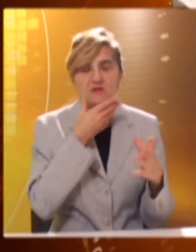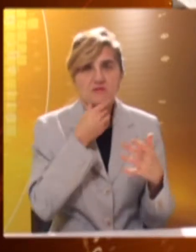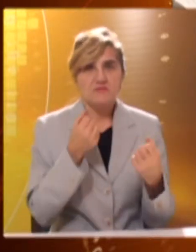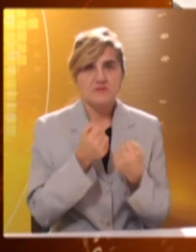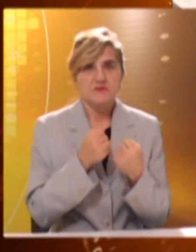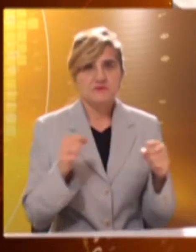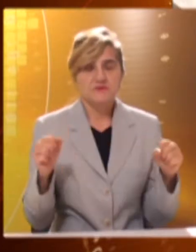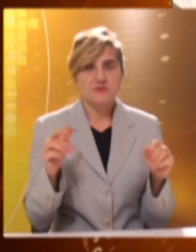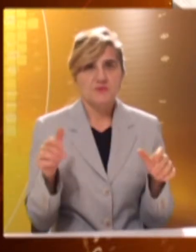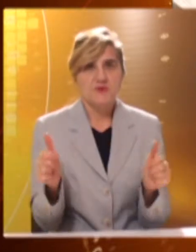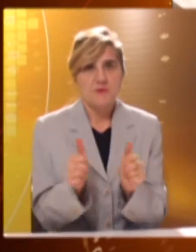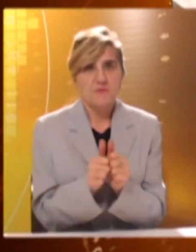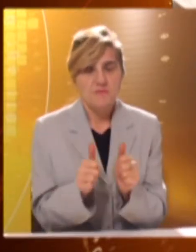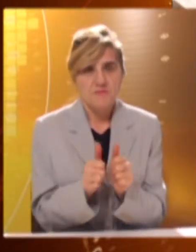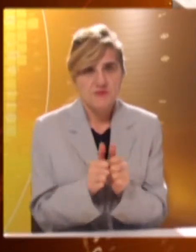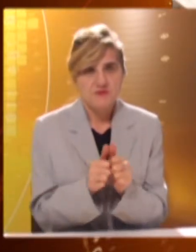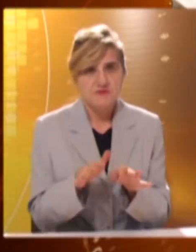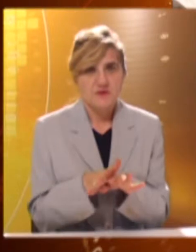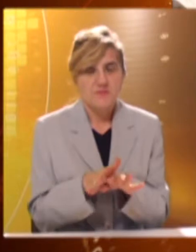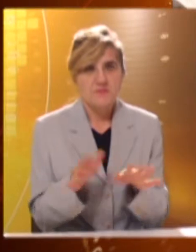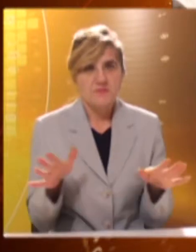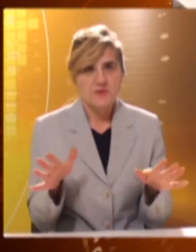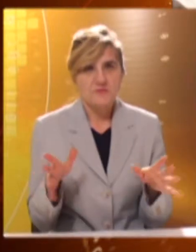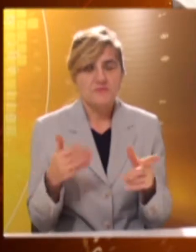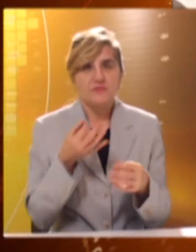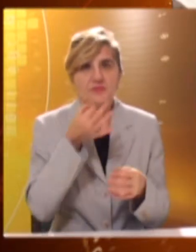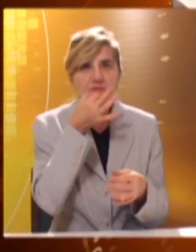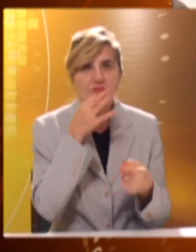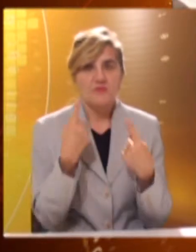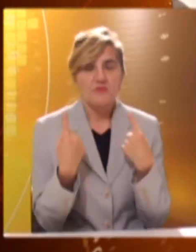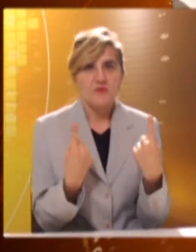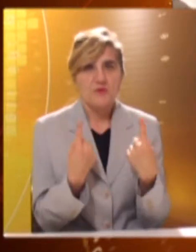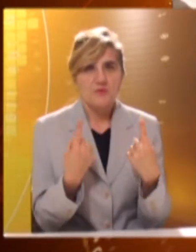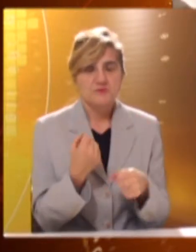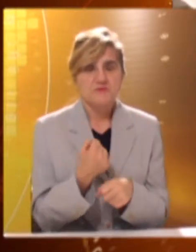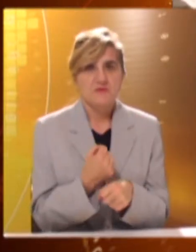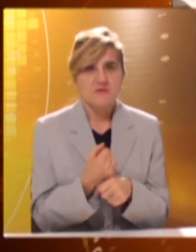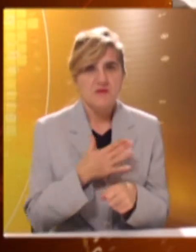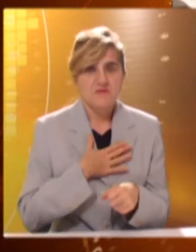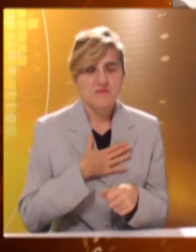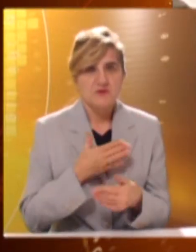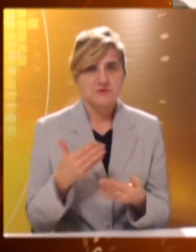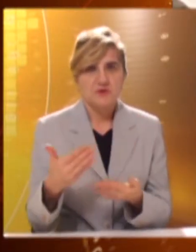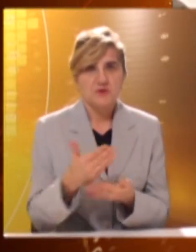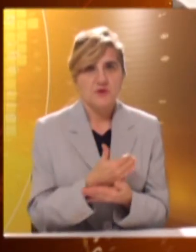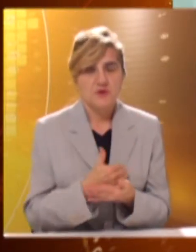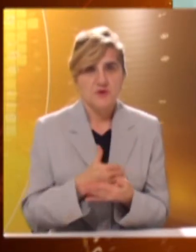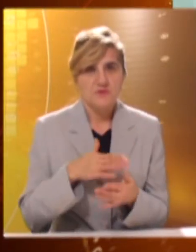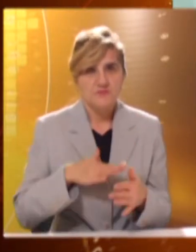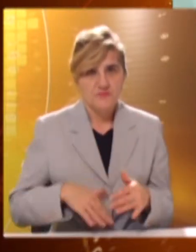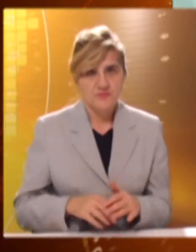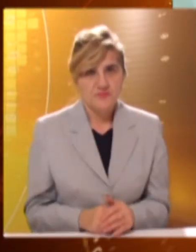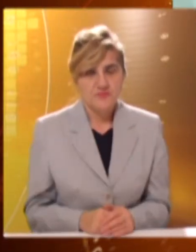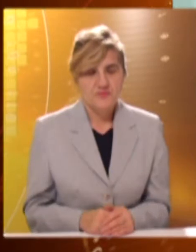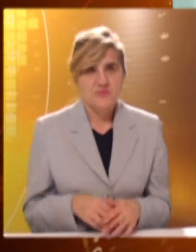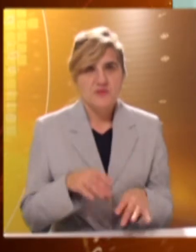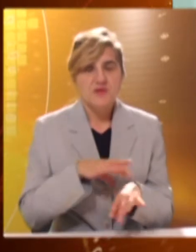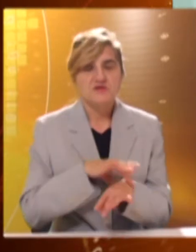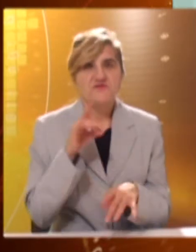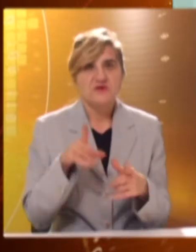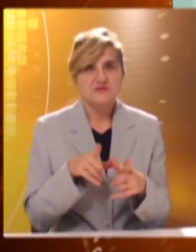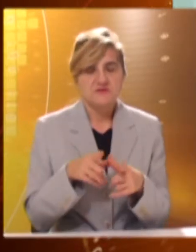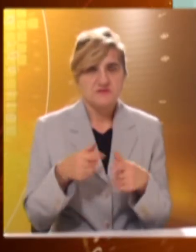za proširenje kapaciteta i za stvaranje boljih, adekvatnih uslova za naše korisnike. Švajcarska agencija za